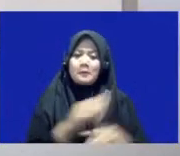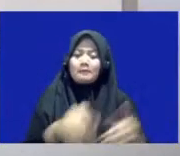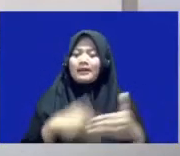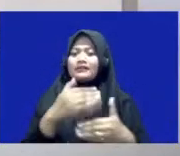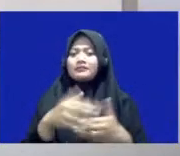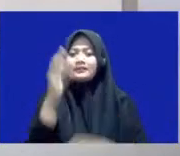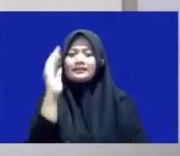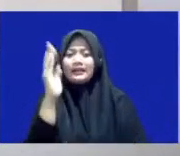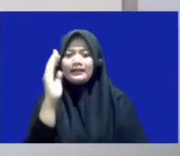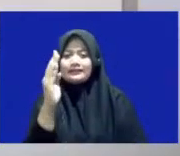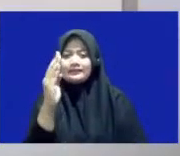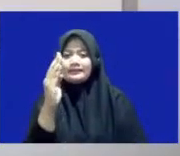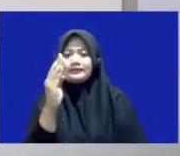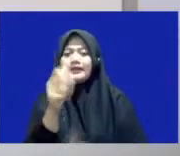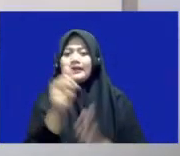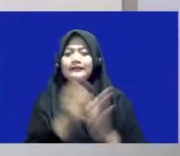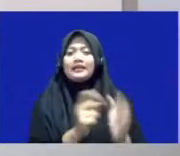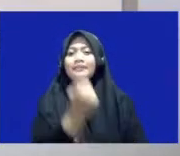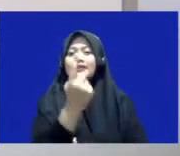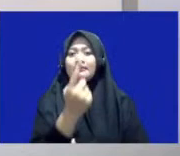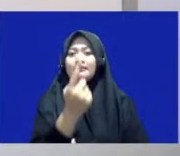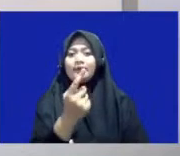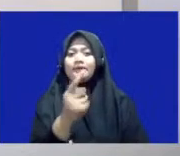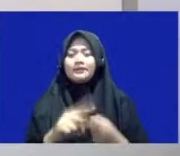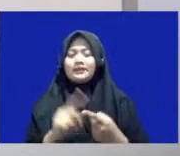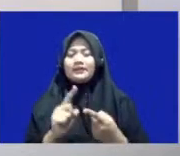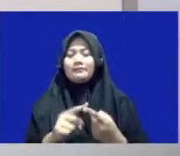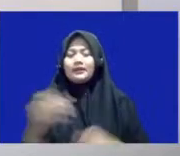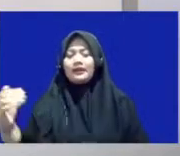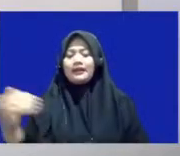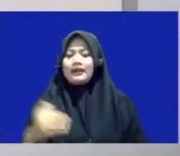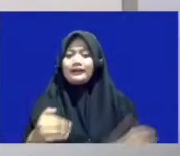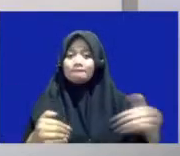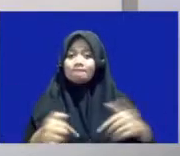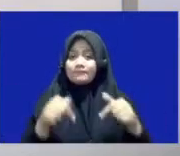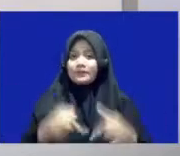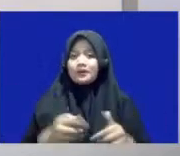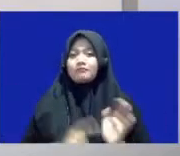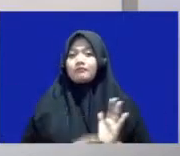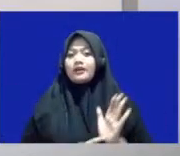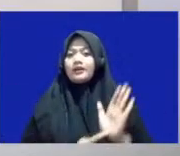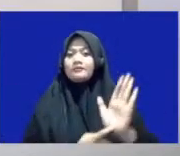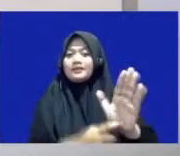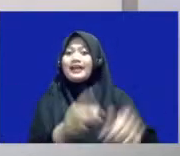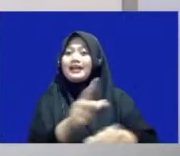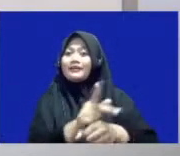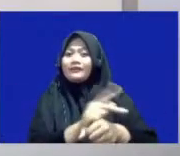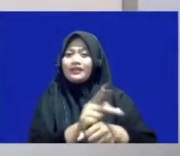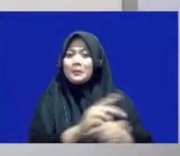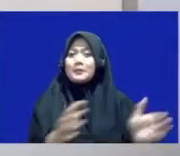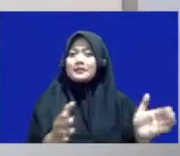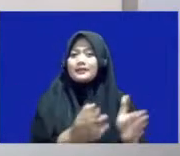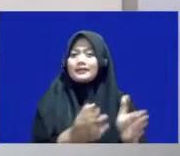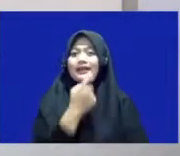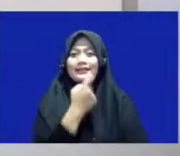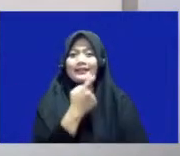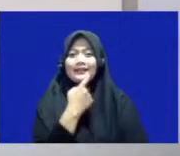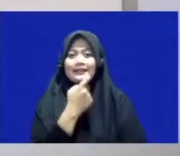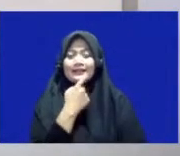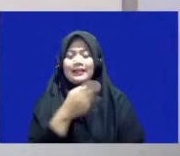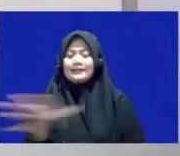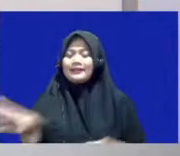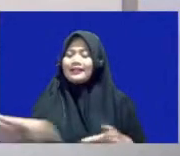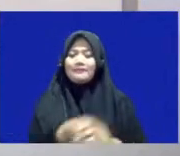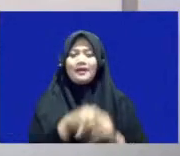and gentlemen, we'll present to you a short video about youth engagement in disaster preparedness and